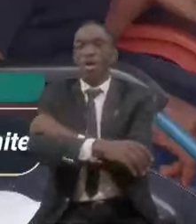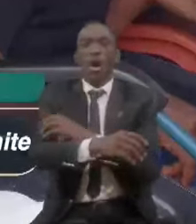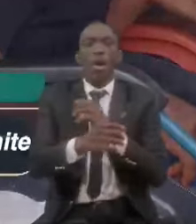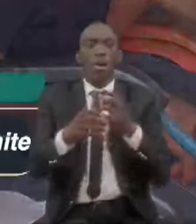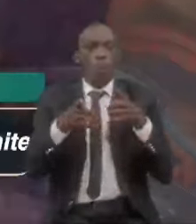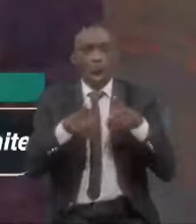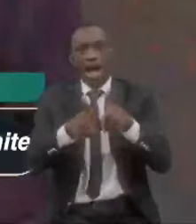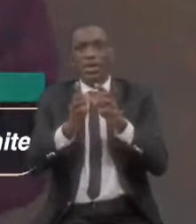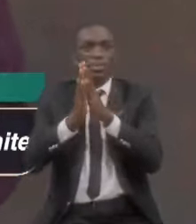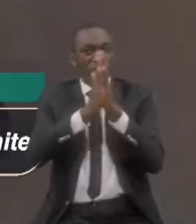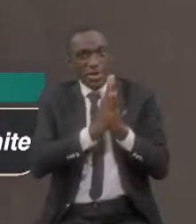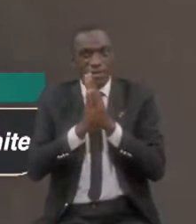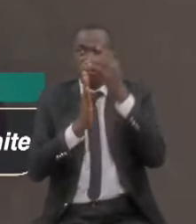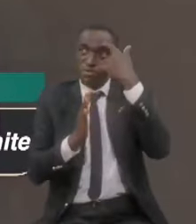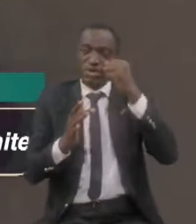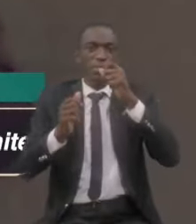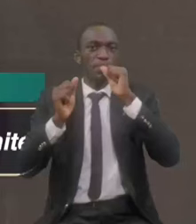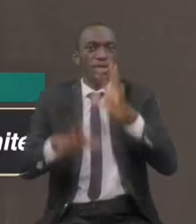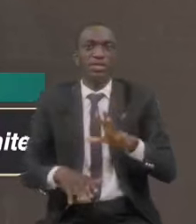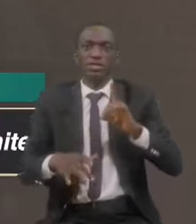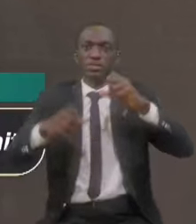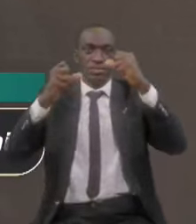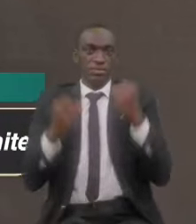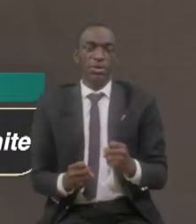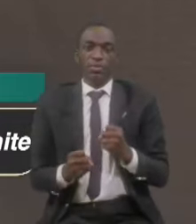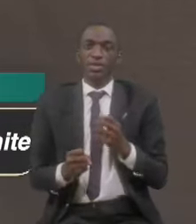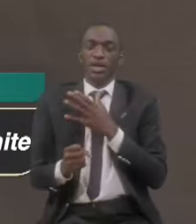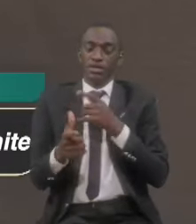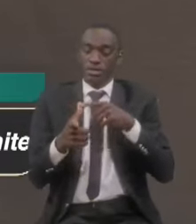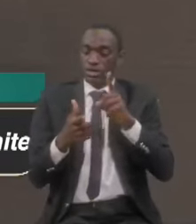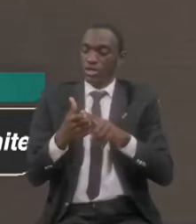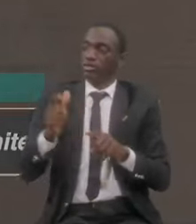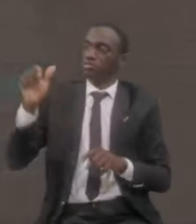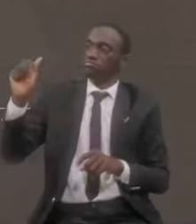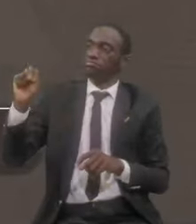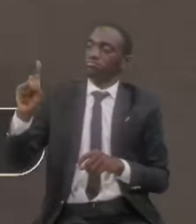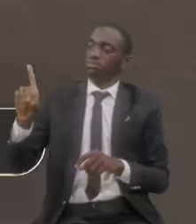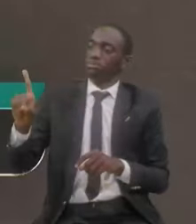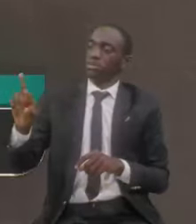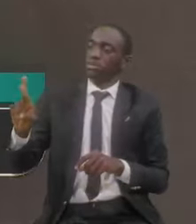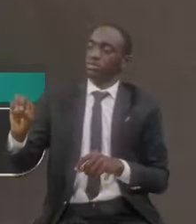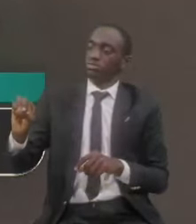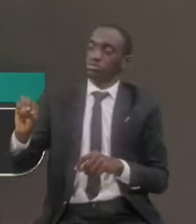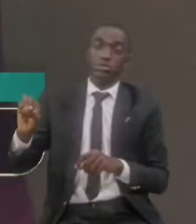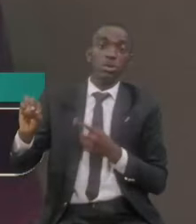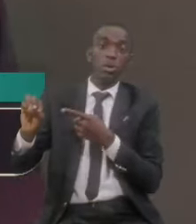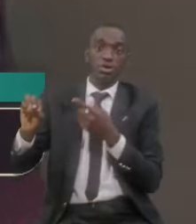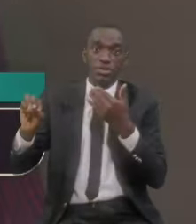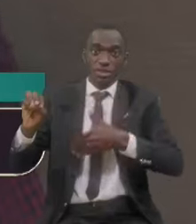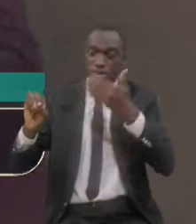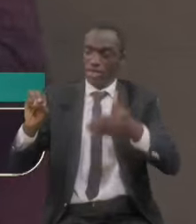bénie. Ensuite, la dernière lettre, travaillant,